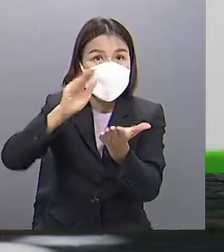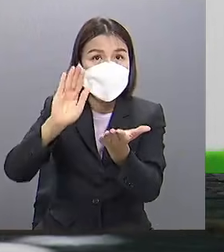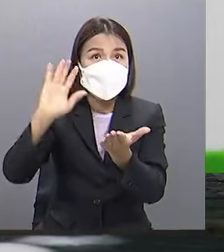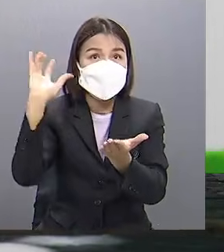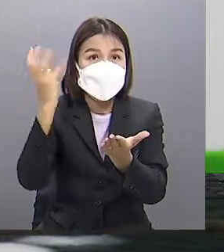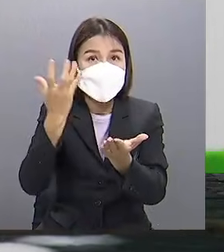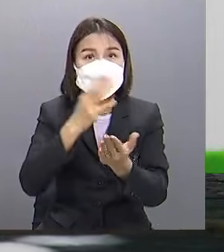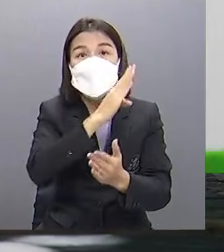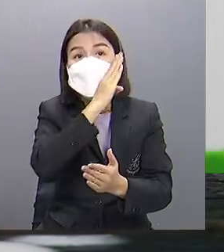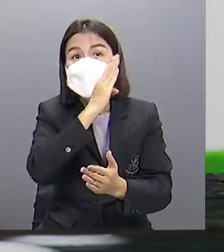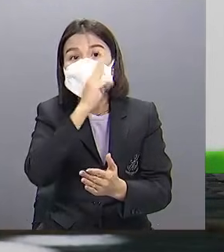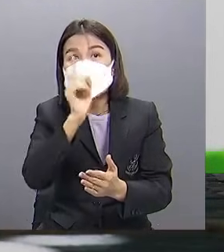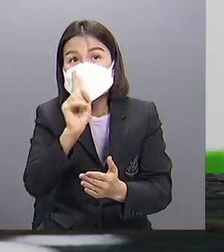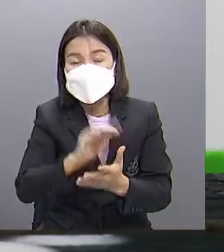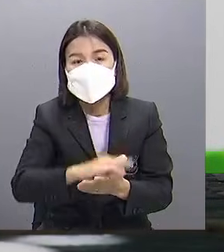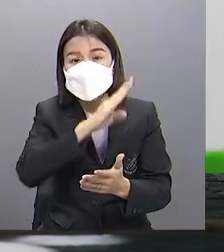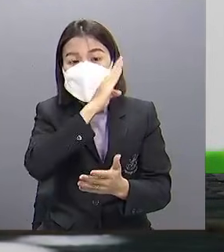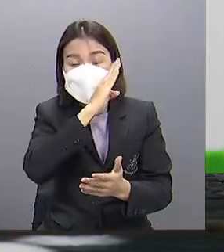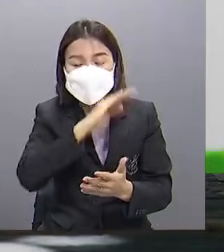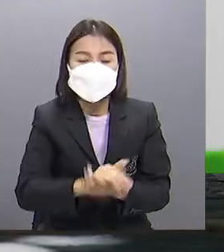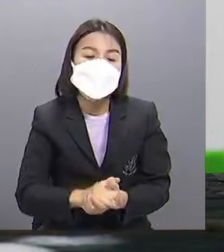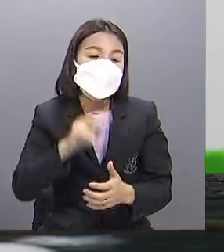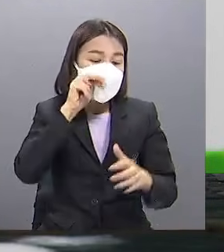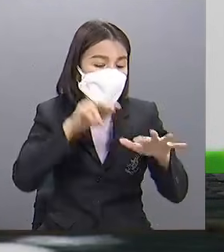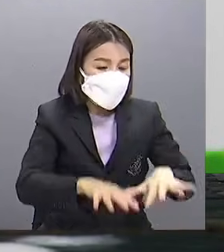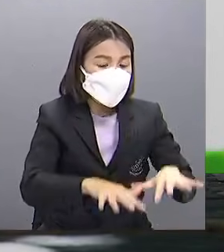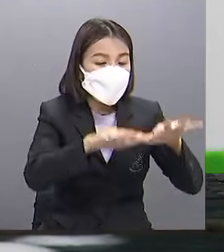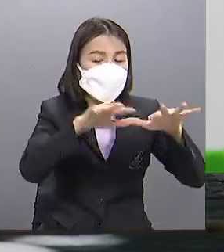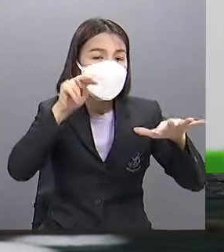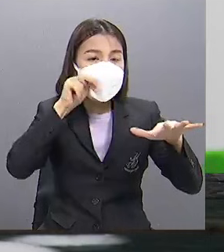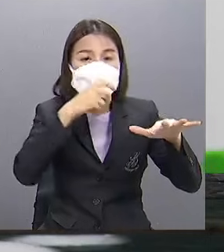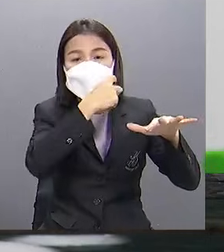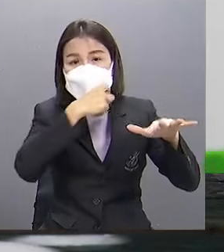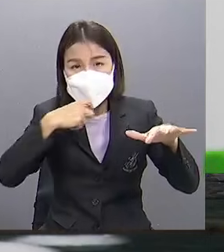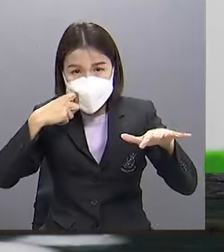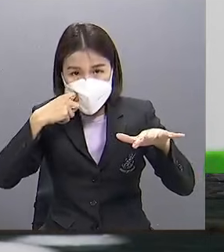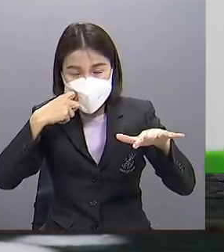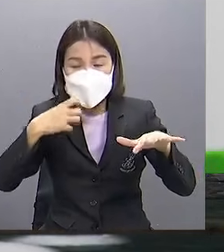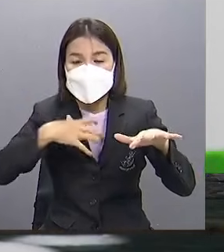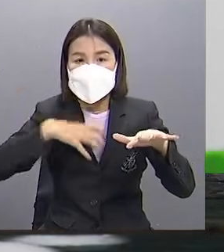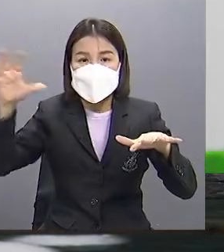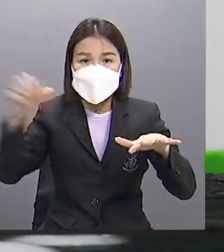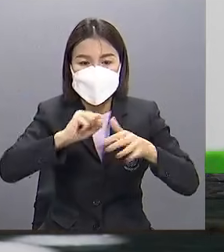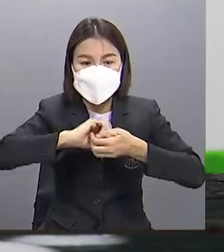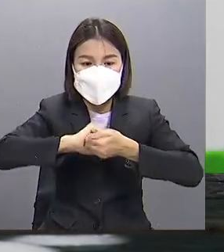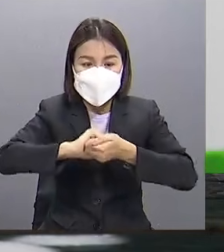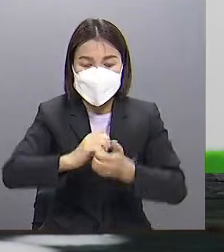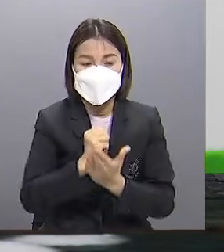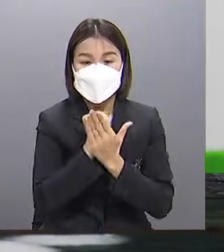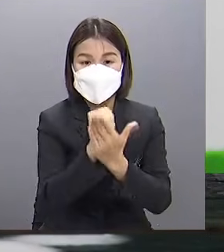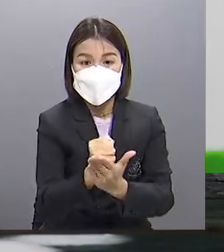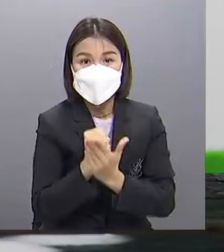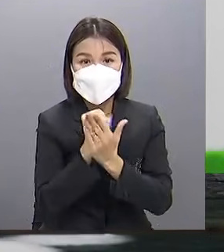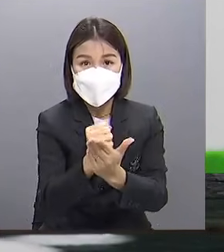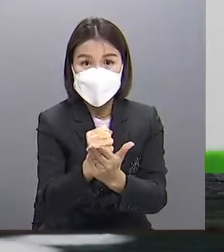เนี่ยหรือภัยแล้งหรือภัยต่างๆเนี่ยนะเราต้องการความร่วมมือนะต้องการพลังต้องการกำลังนะที่จะ